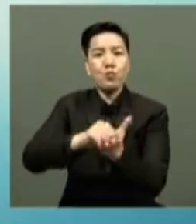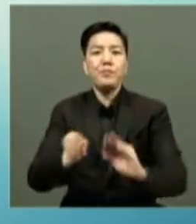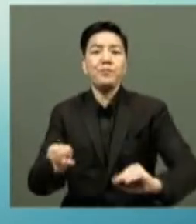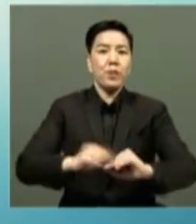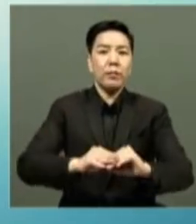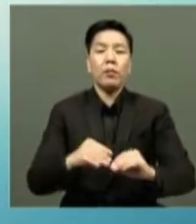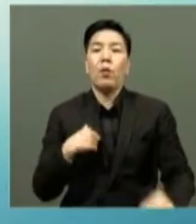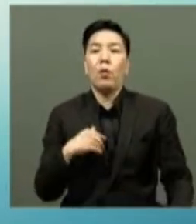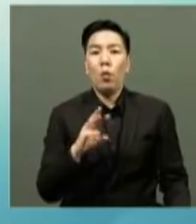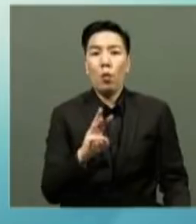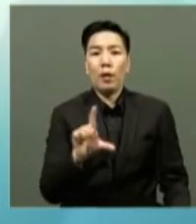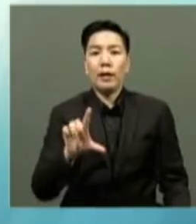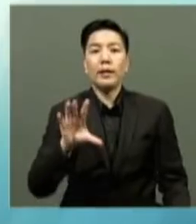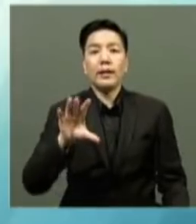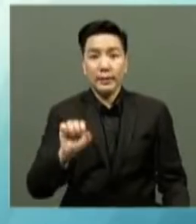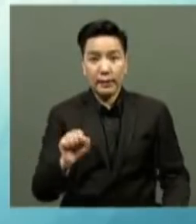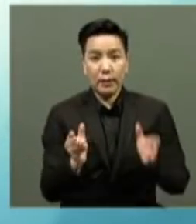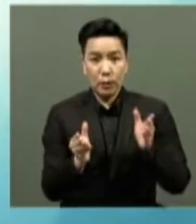ล้านสี่แสนคนนะครับในกลุ่มที่สองคือกลุ่มที่ต้องขอข้อมูลเพิ่มเติมมี6